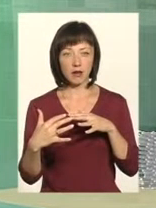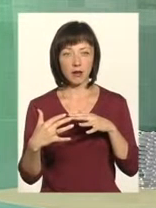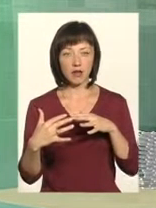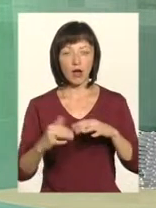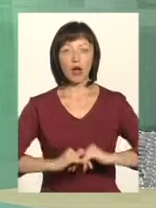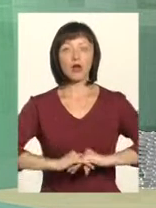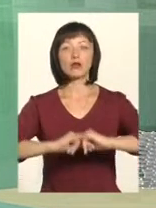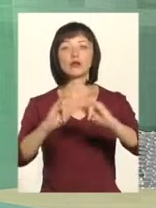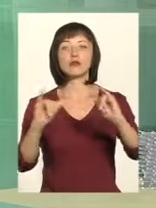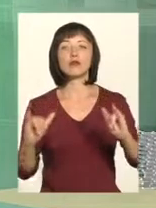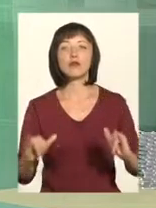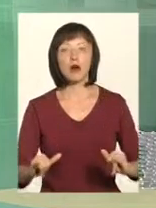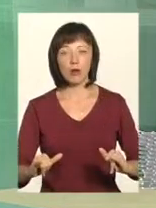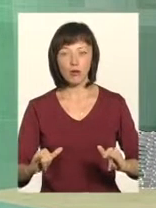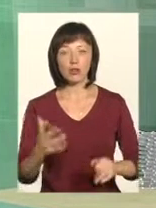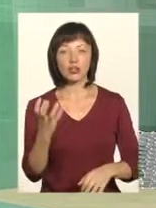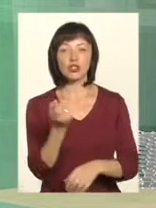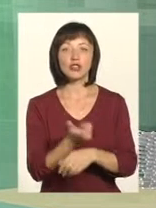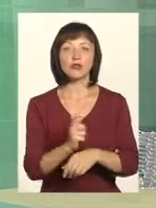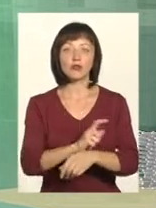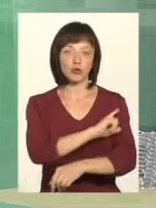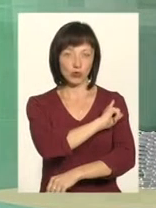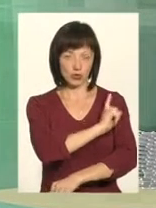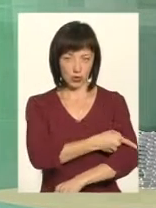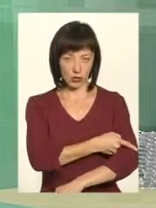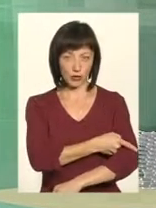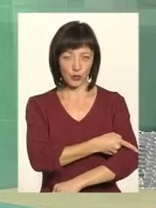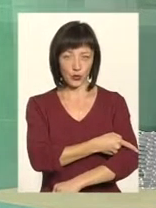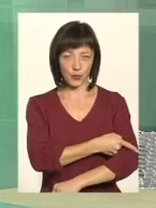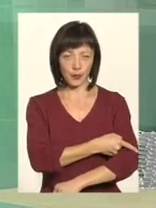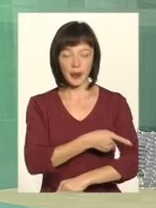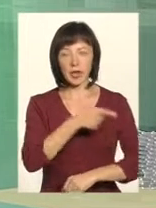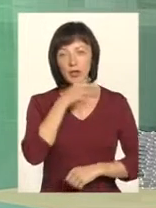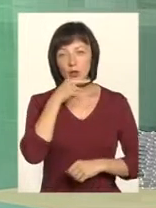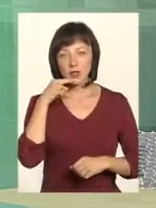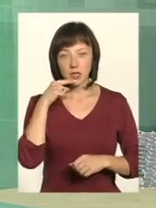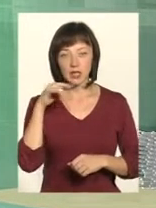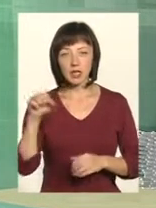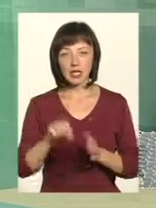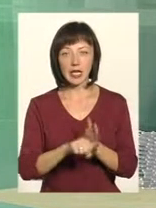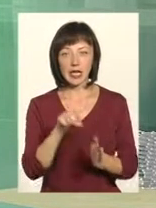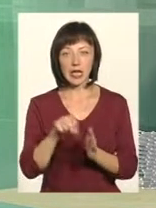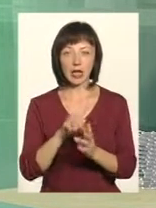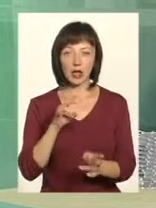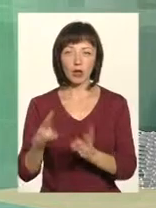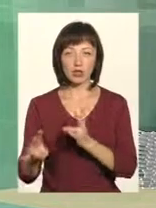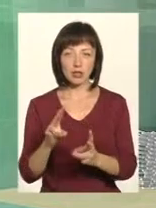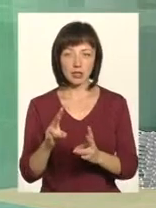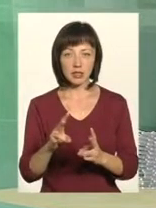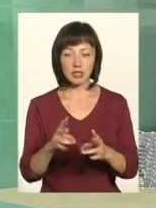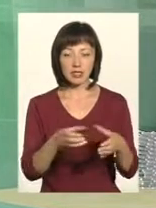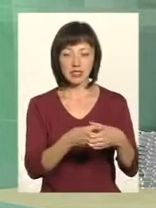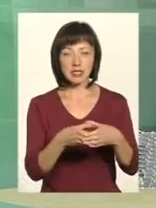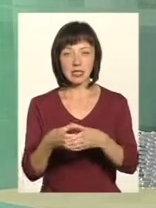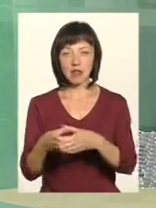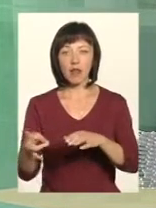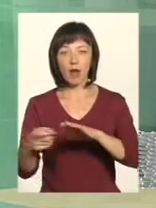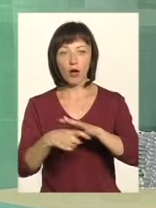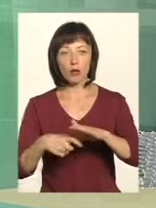розпалювалася з усією потужністю. Росія і терористичні сили на